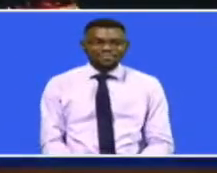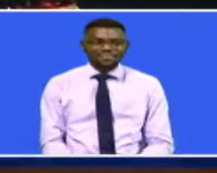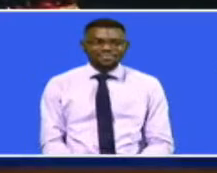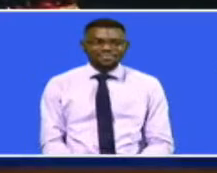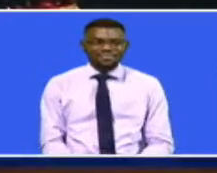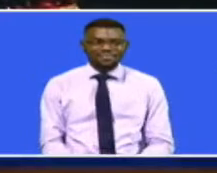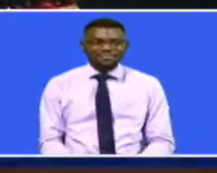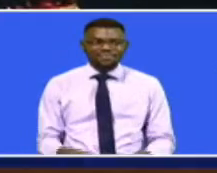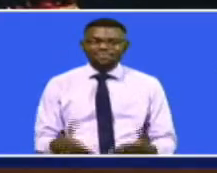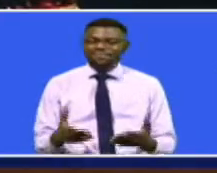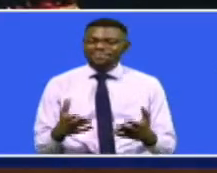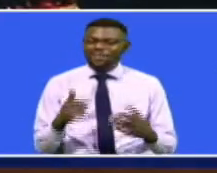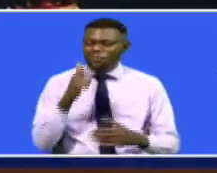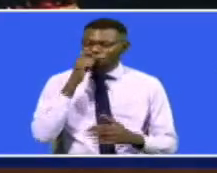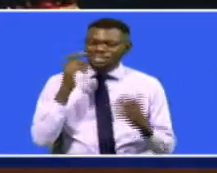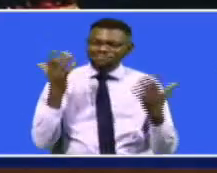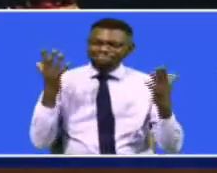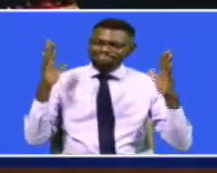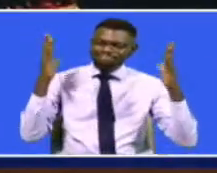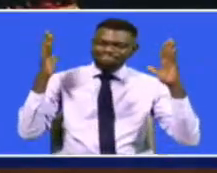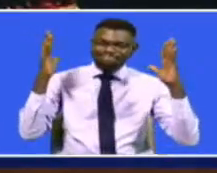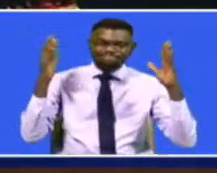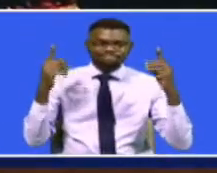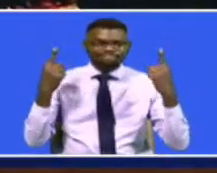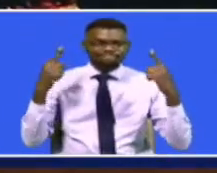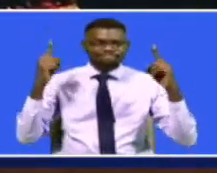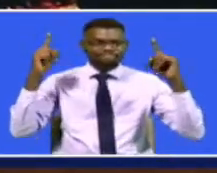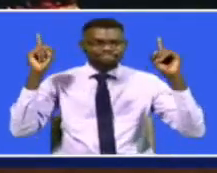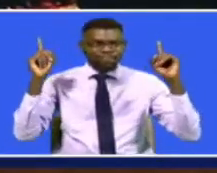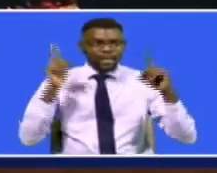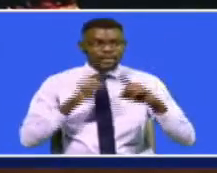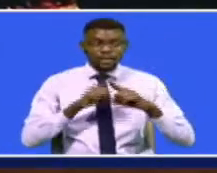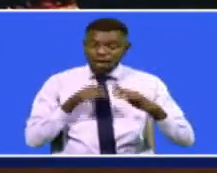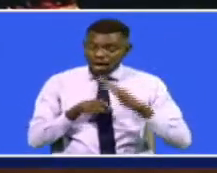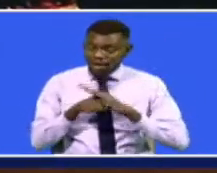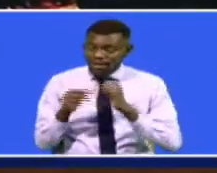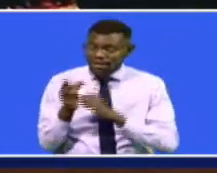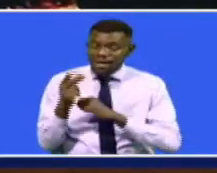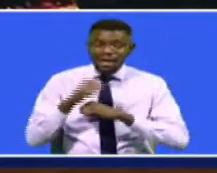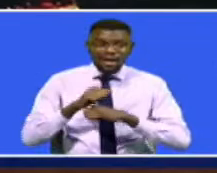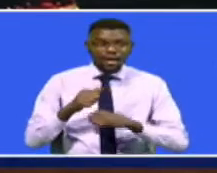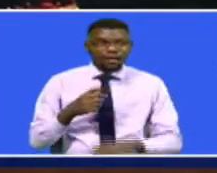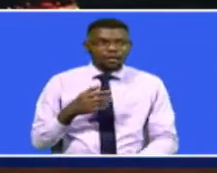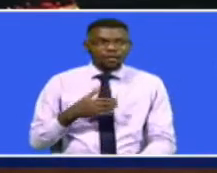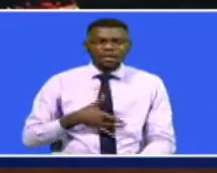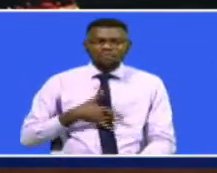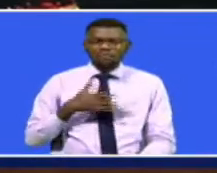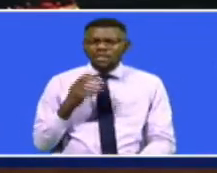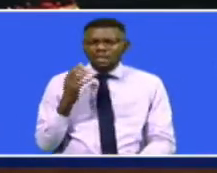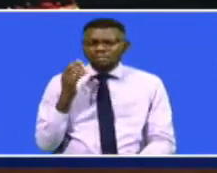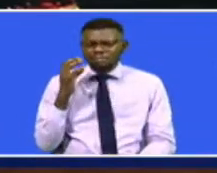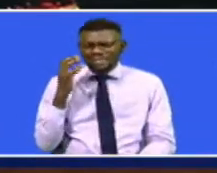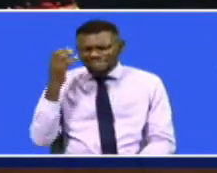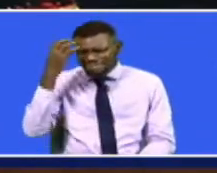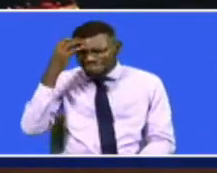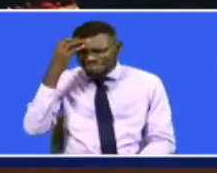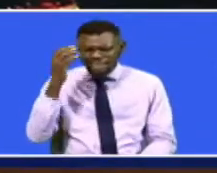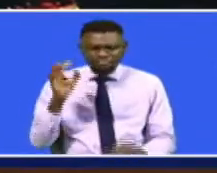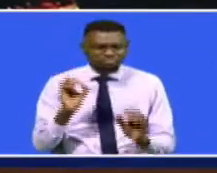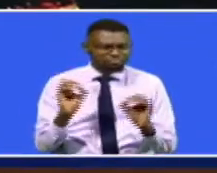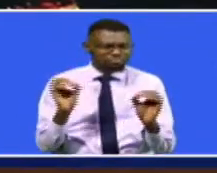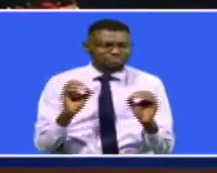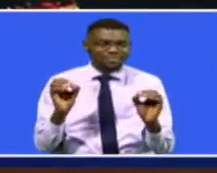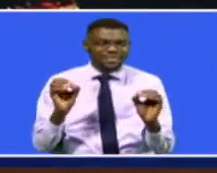Naam, tunawatakia kila laheri wanafunzi wanapojiandaa kuingia katika shule za upili. Usikasirike na ile shule ambayo umeitwa, kwa sababu